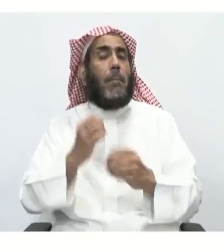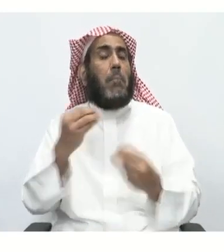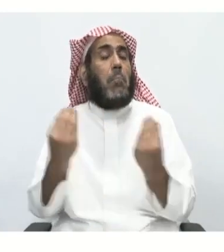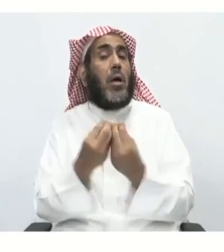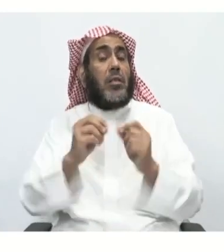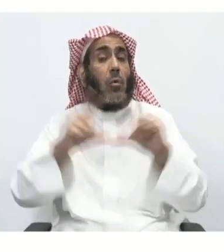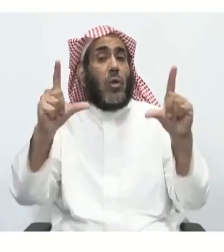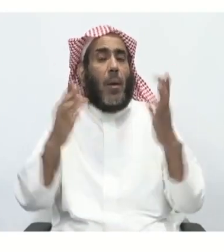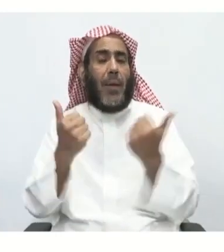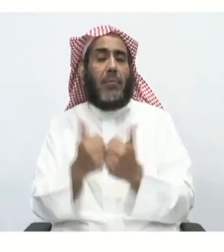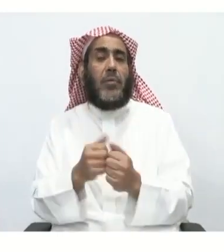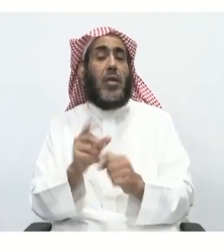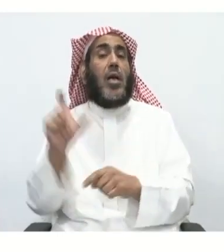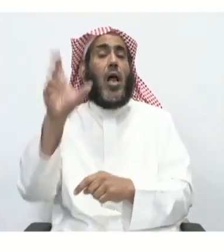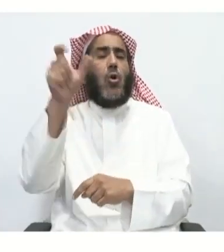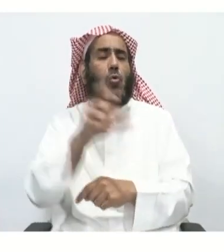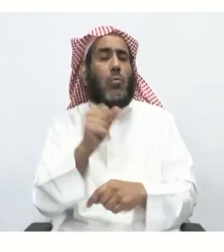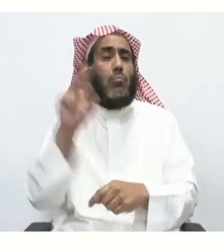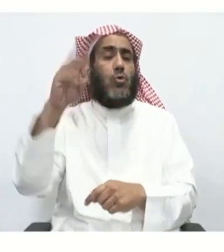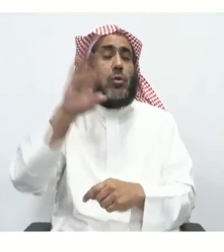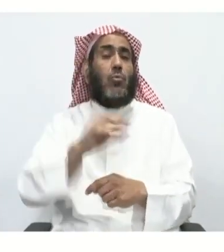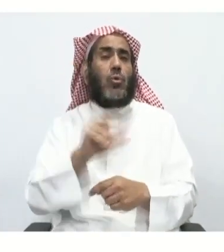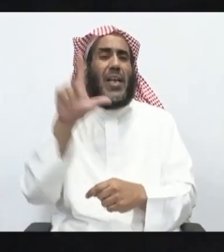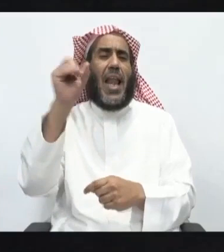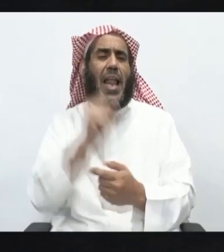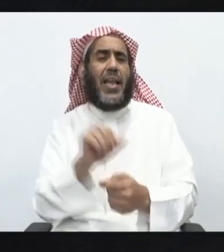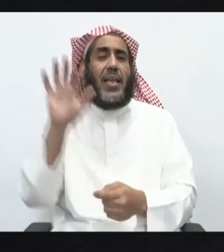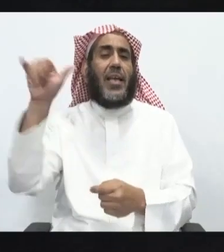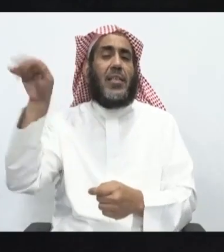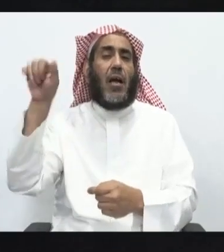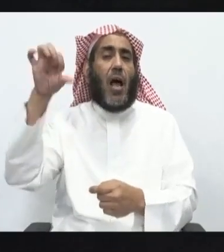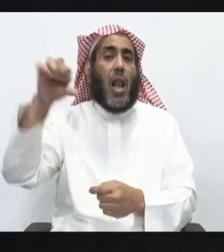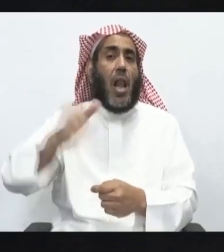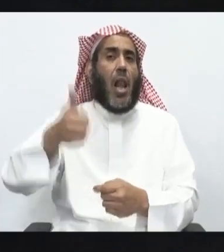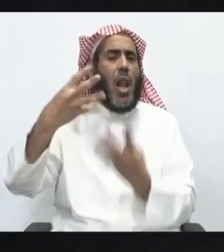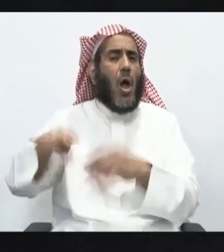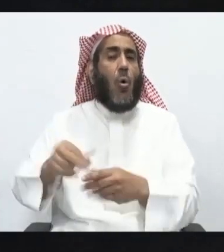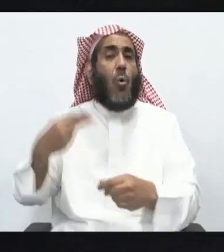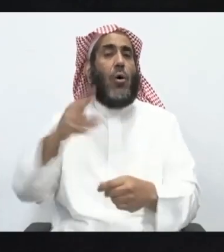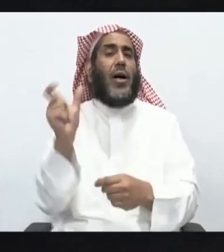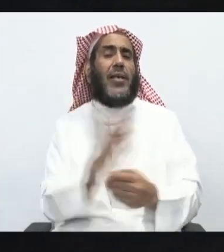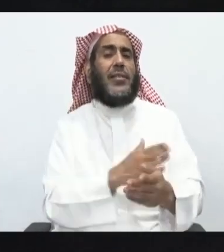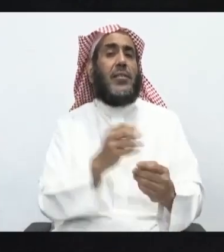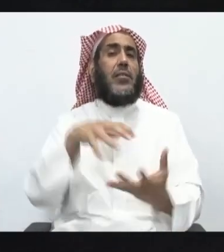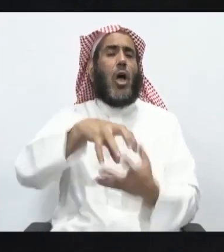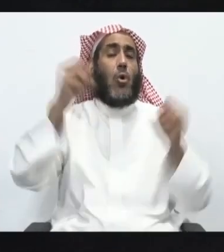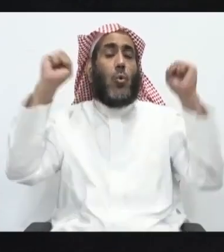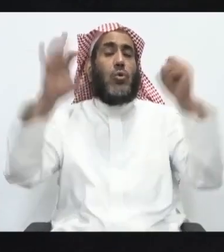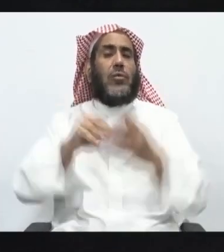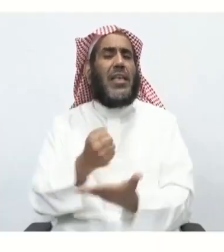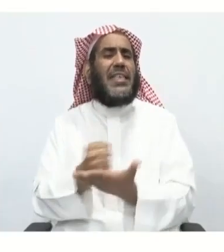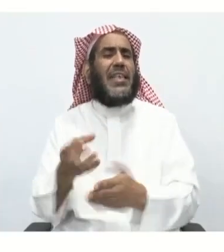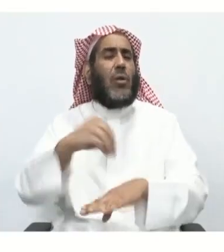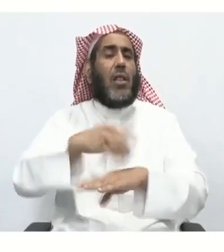هنا نبين تقول المسلمون لن يتخلوا عن القدس المسلمون يتخلوا عن القدس اين الزياده وين